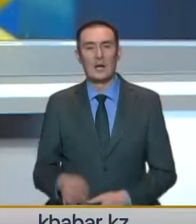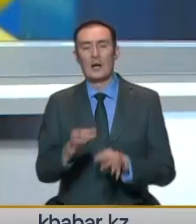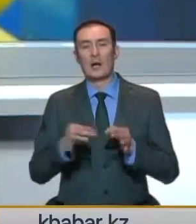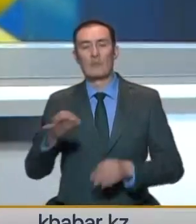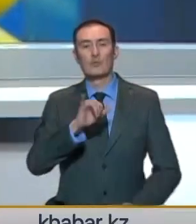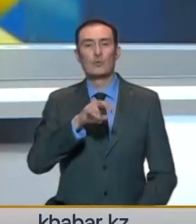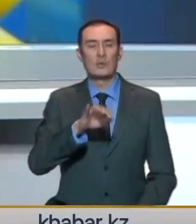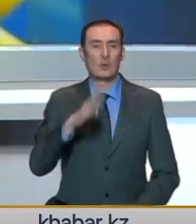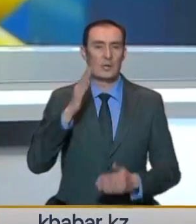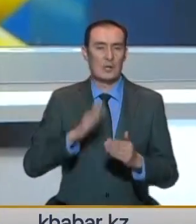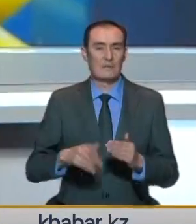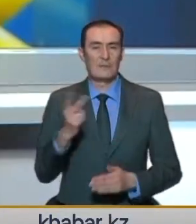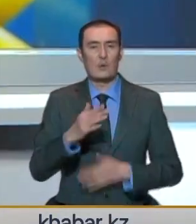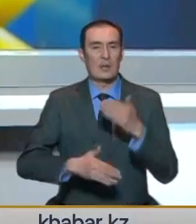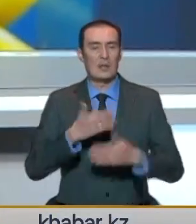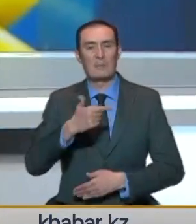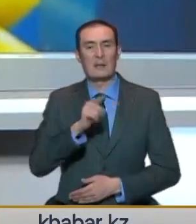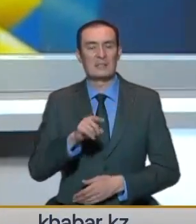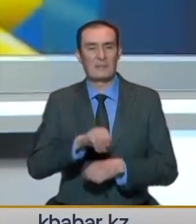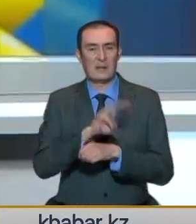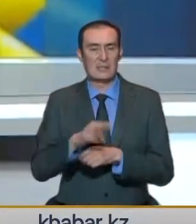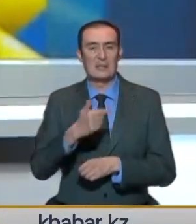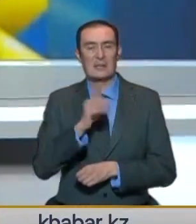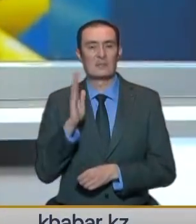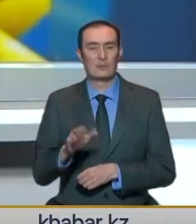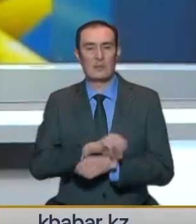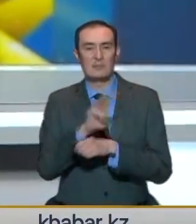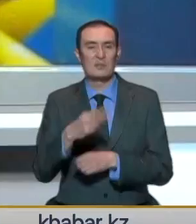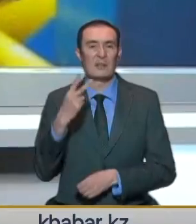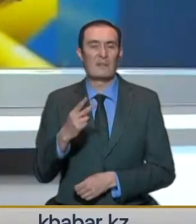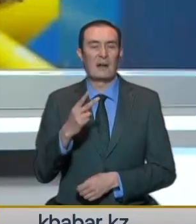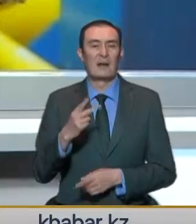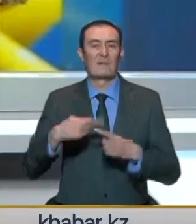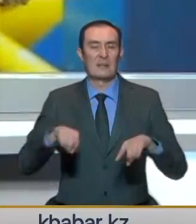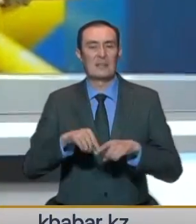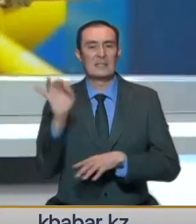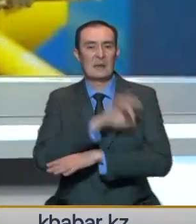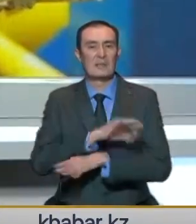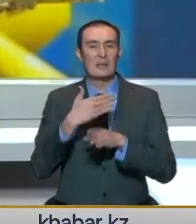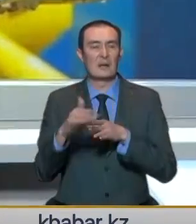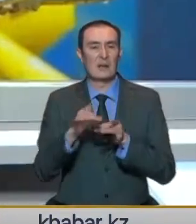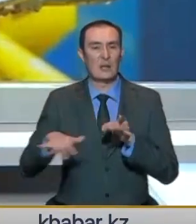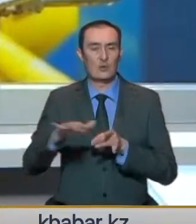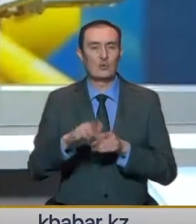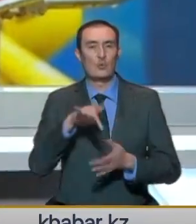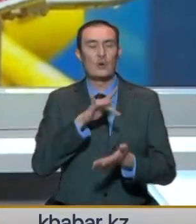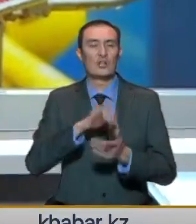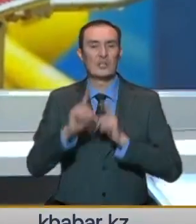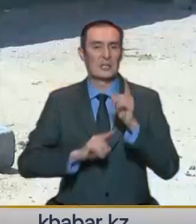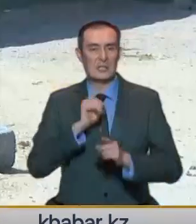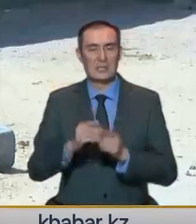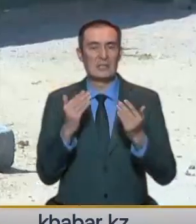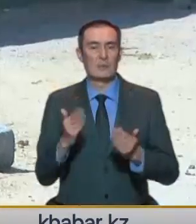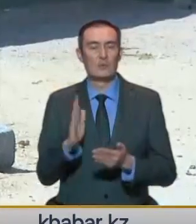А в области Улытау завершается второй этап газификации. Голубым топливом обеспечены два квартала и западный район Жезказгана областного центра.